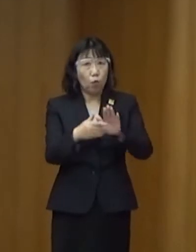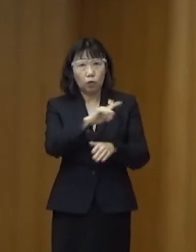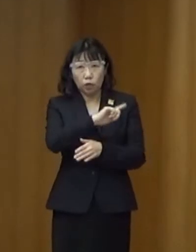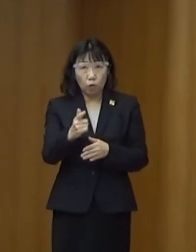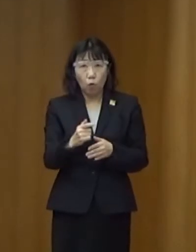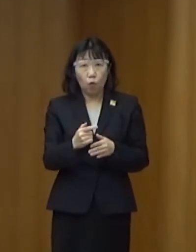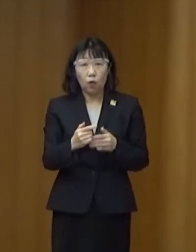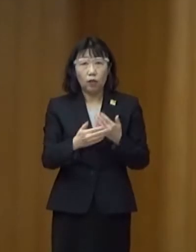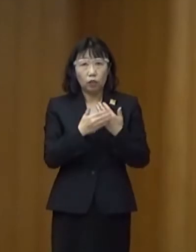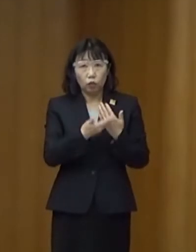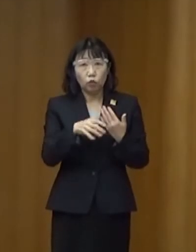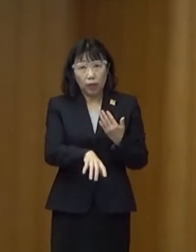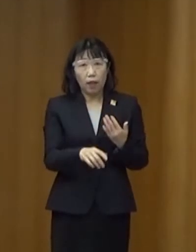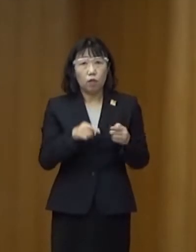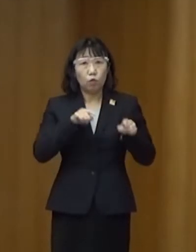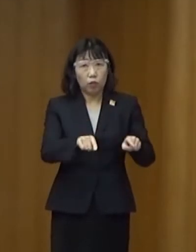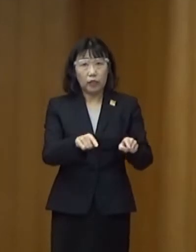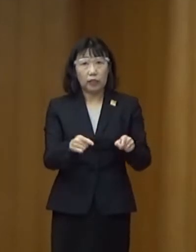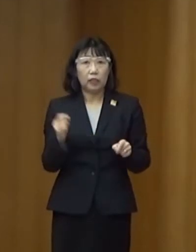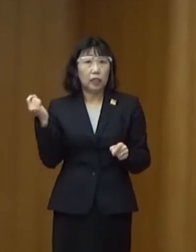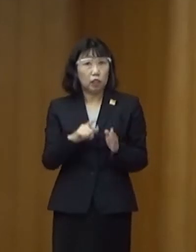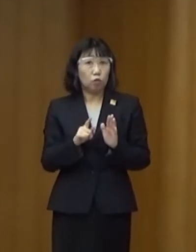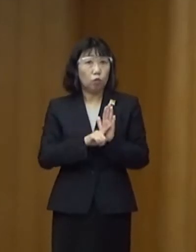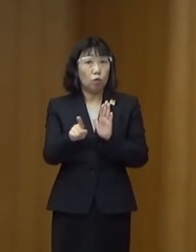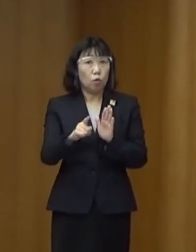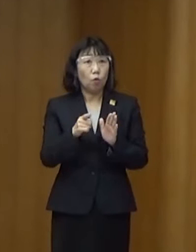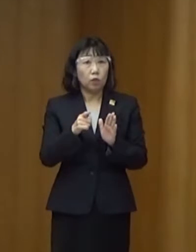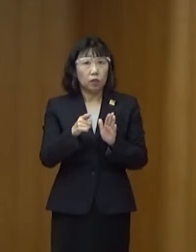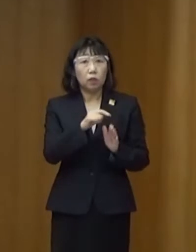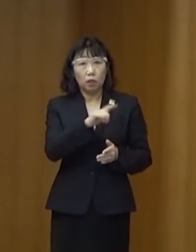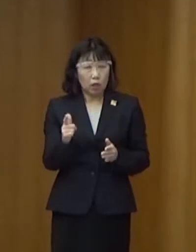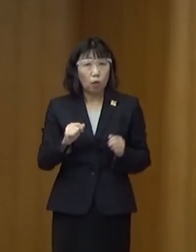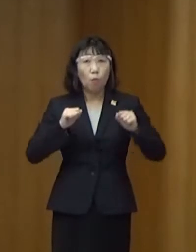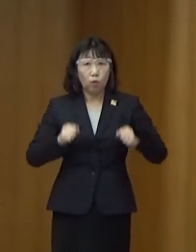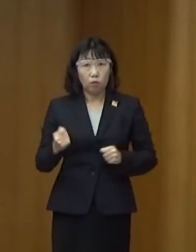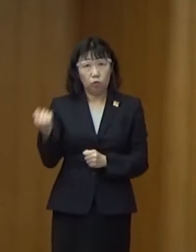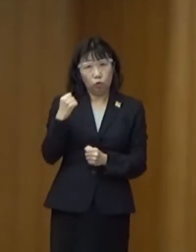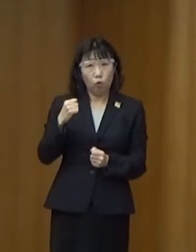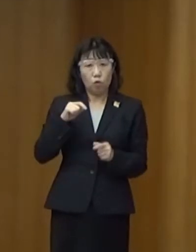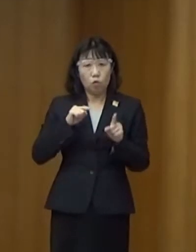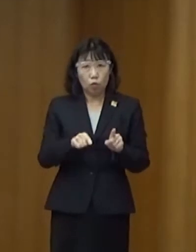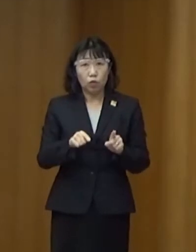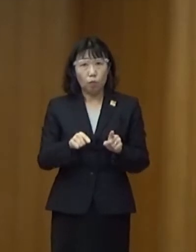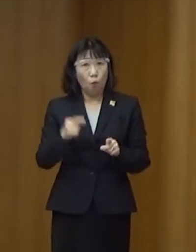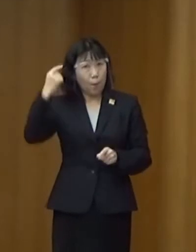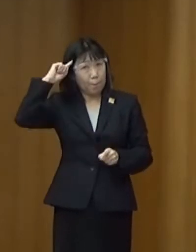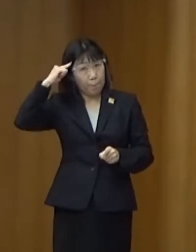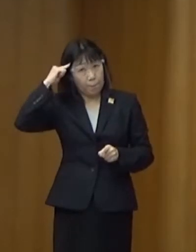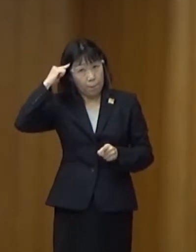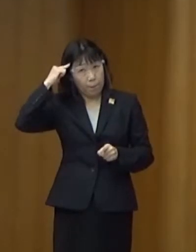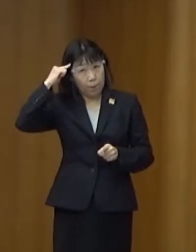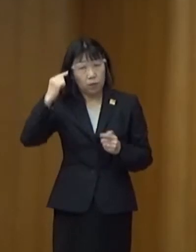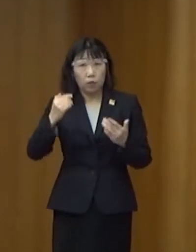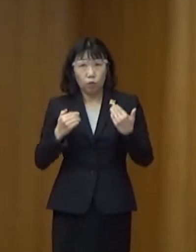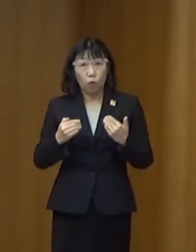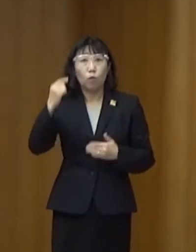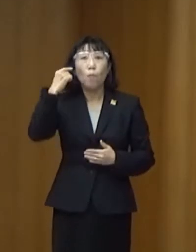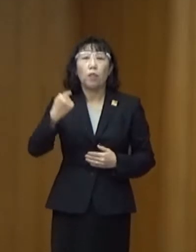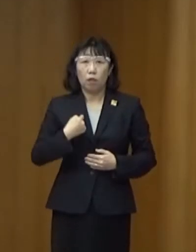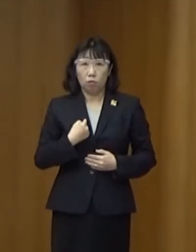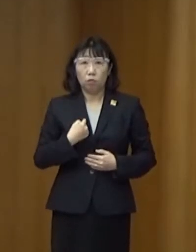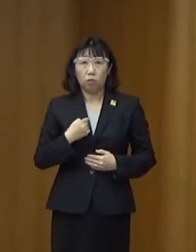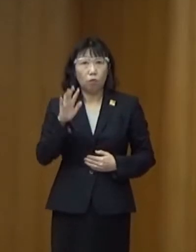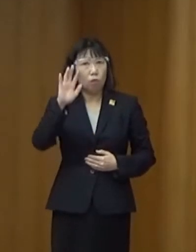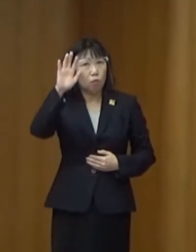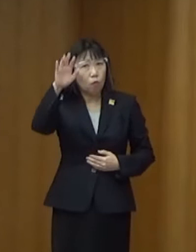緊急事態措置の内容も含めた中でのより強い対策を検討していかなければなりません。今後の